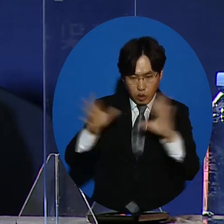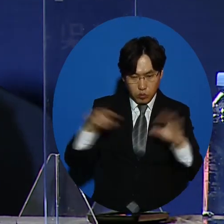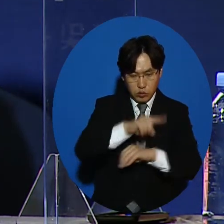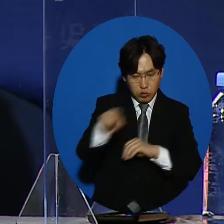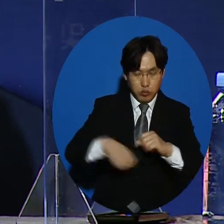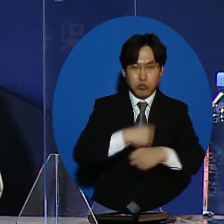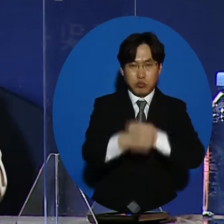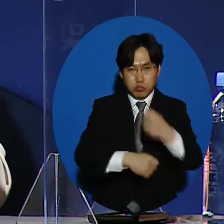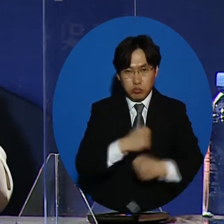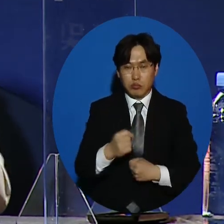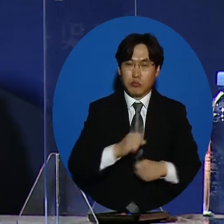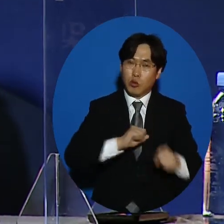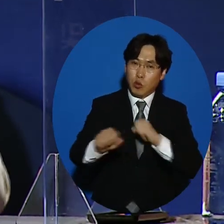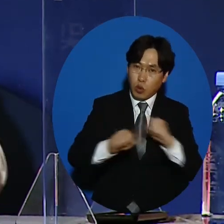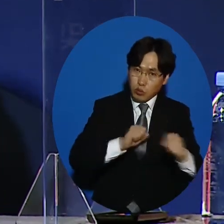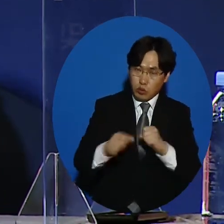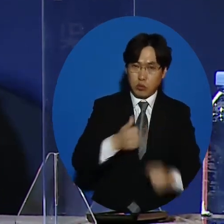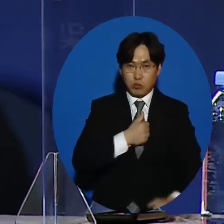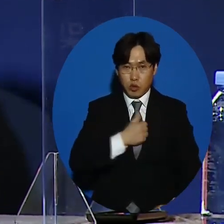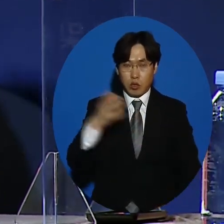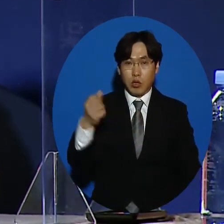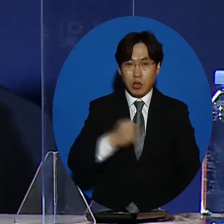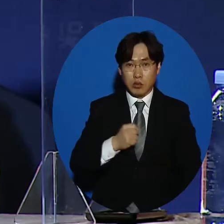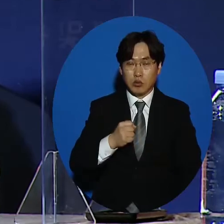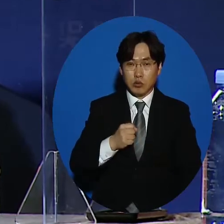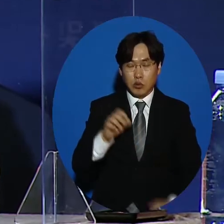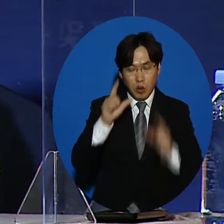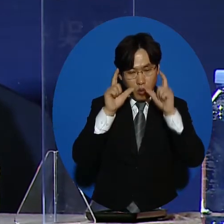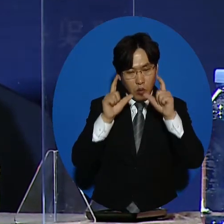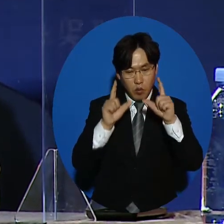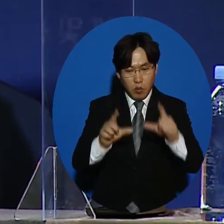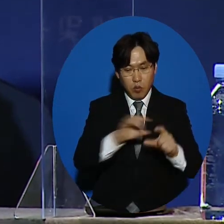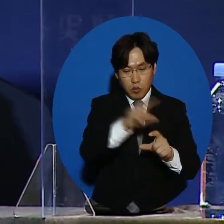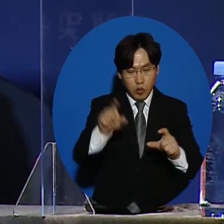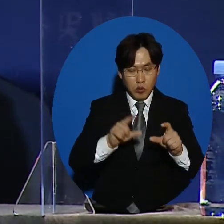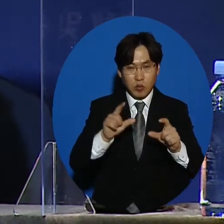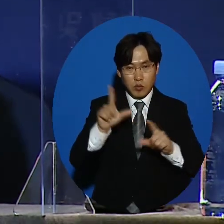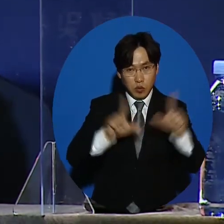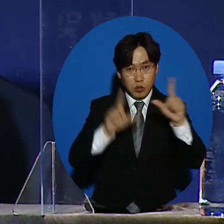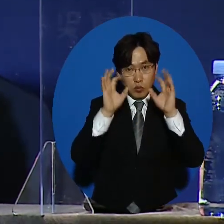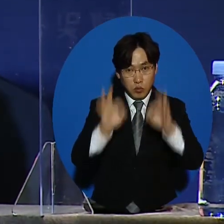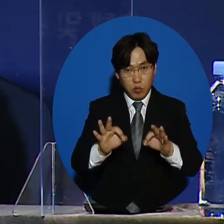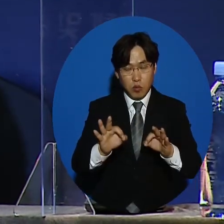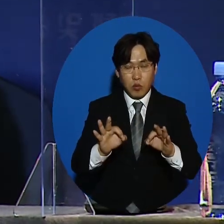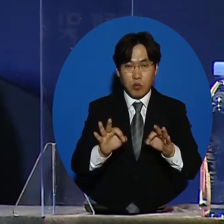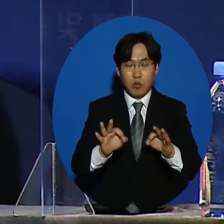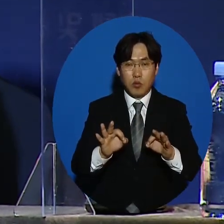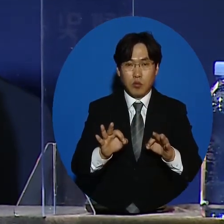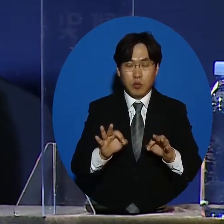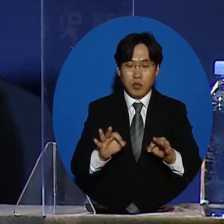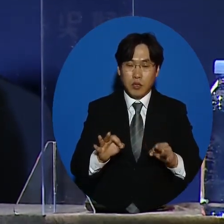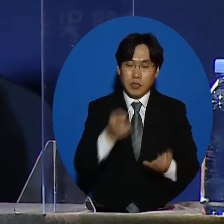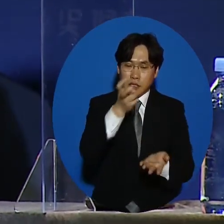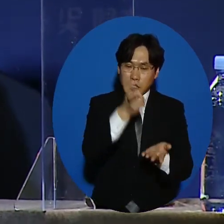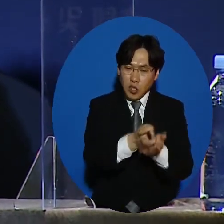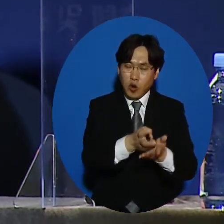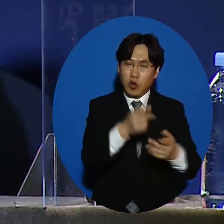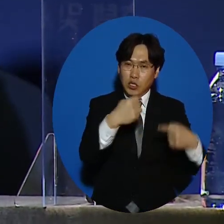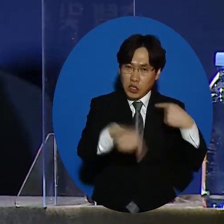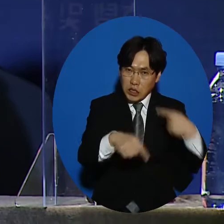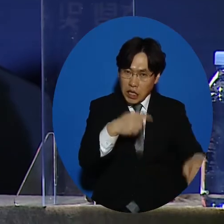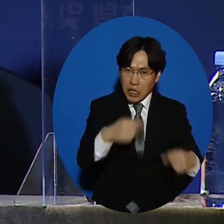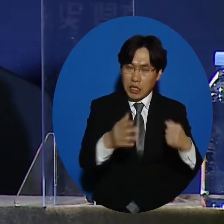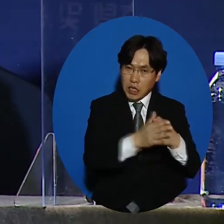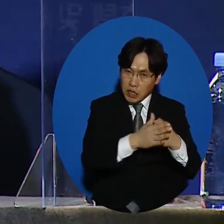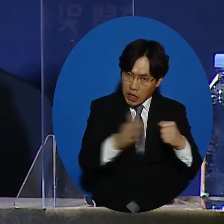그분들이 정말 직접 자유 의지로 정말 자발적인 참여를 하고 있는 모습들을 보면서 이게 단지 뭐 정책이 그렇게 되어 있어서